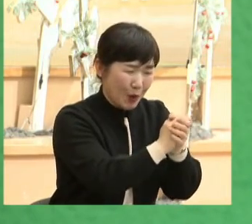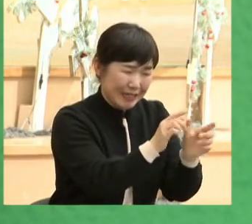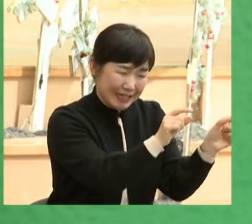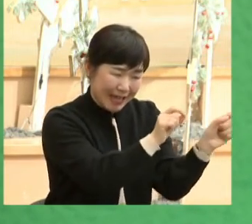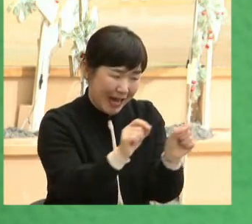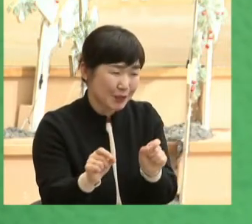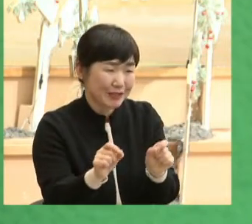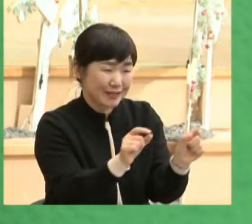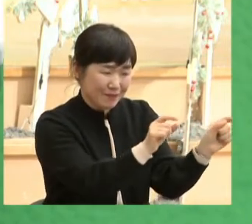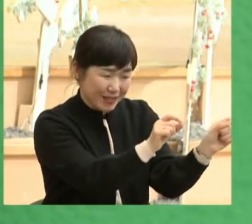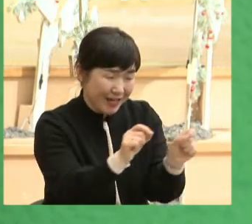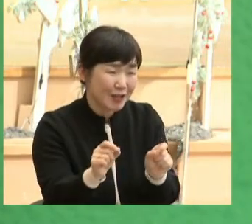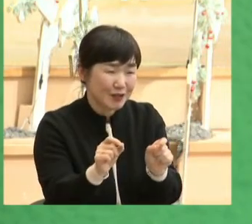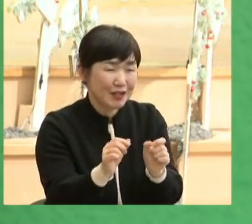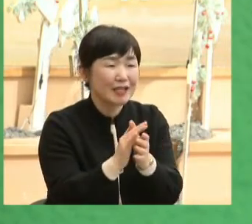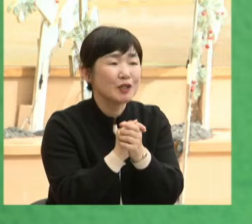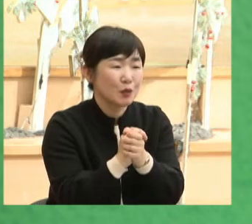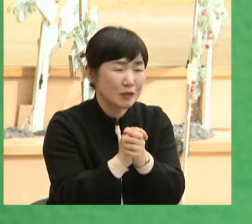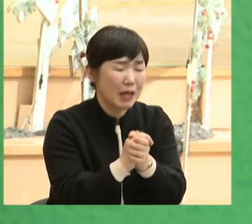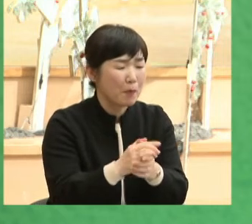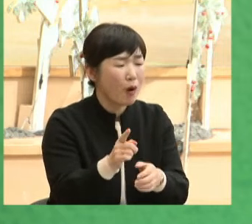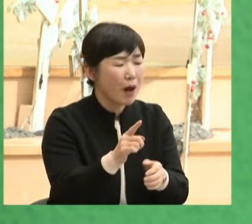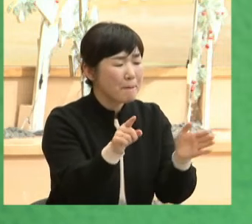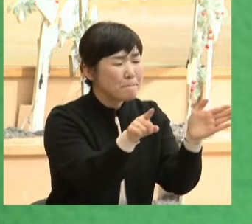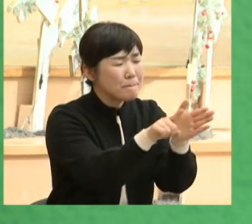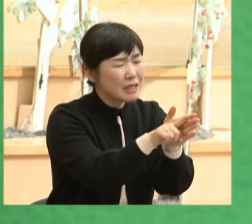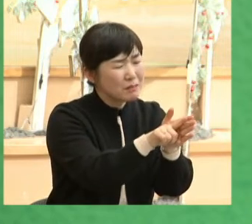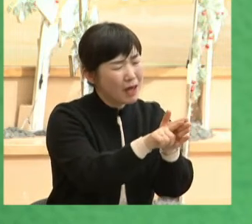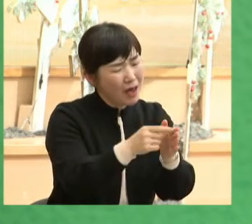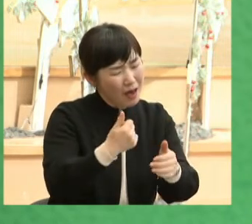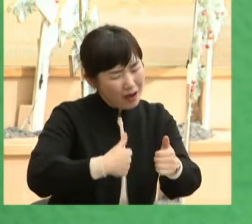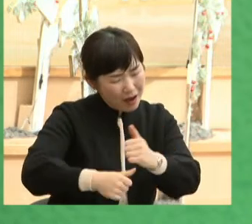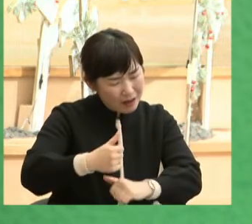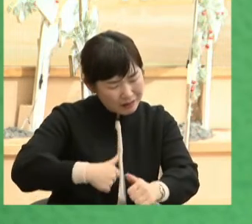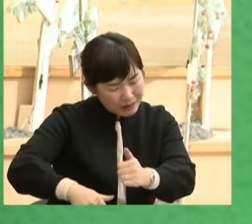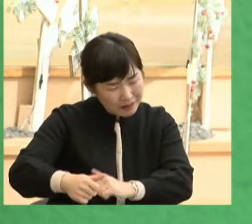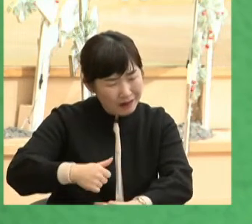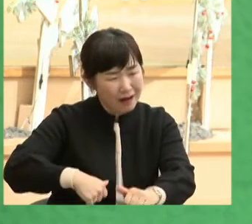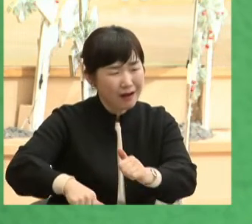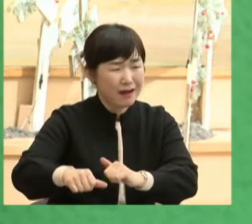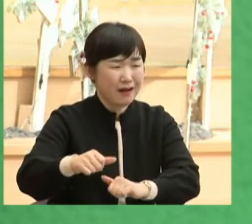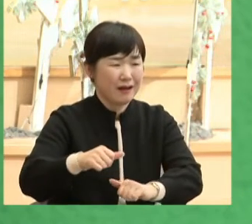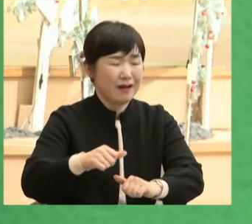믿음의 계보를 이어나갈 수 있도록 내게도 뭘 달라고요